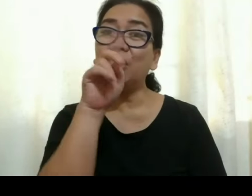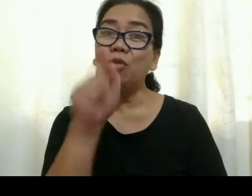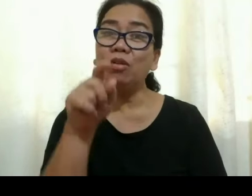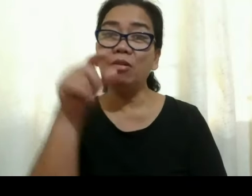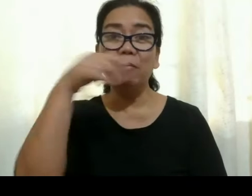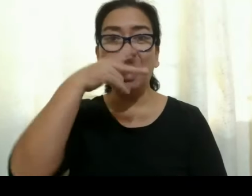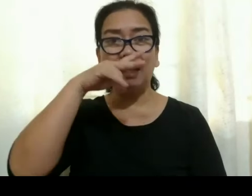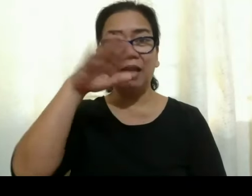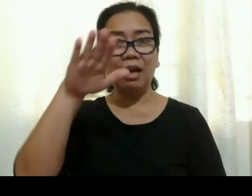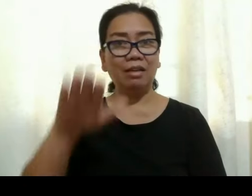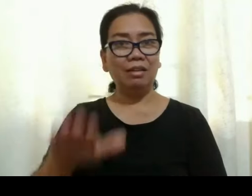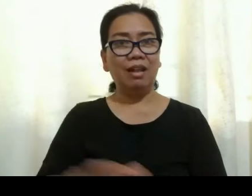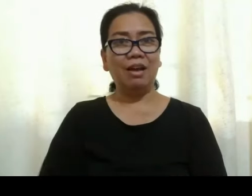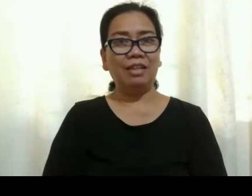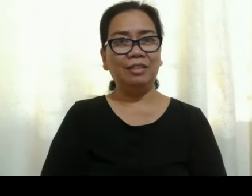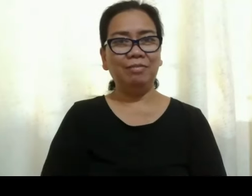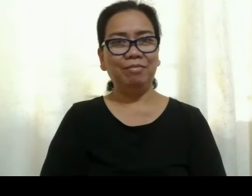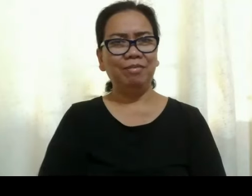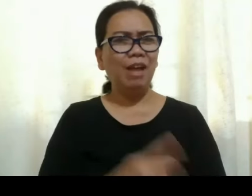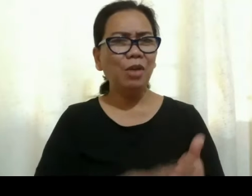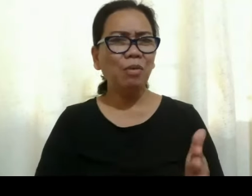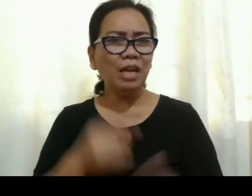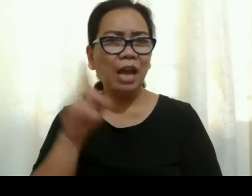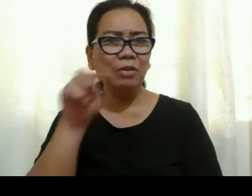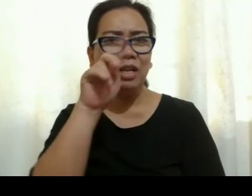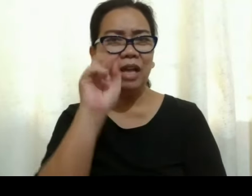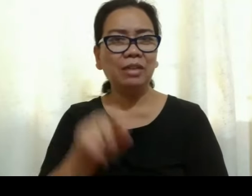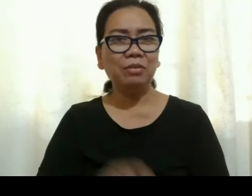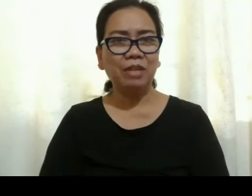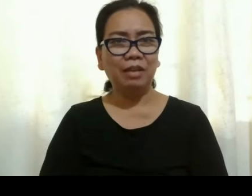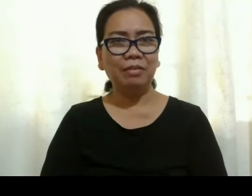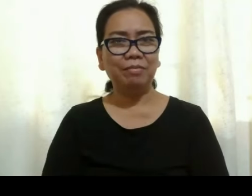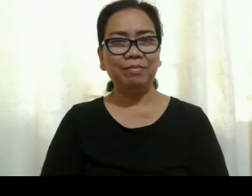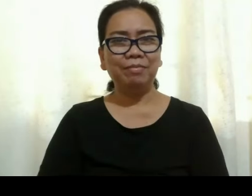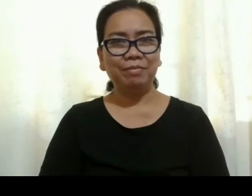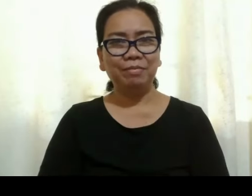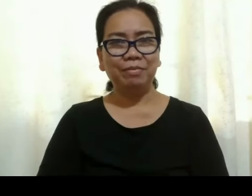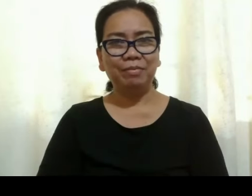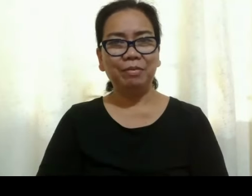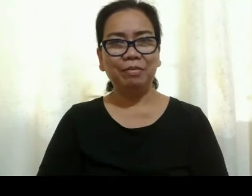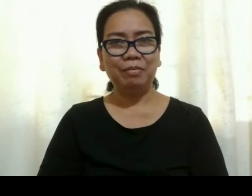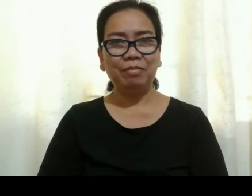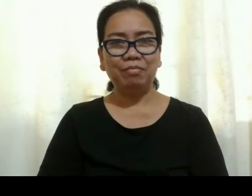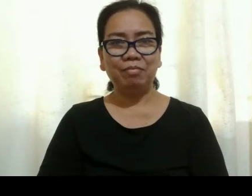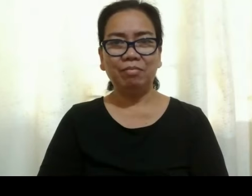May tanong yung bata na lalaki. Ano kaya yung tinatanong niya?